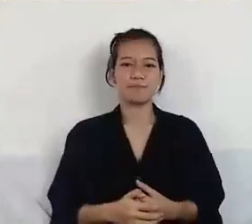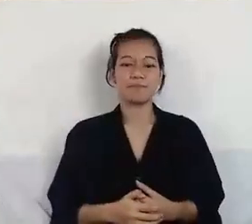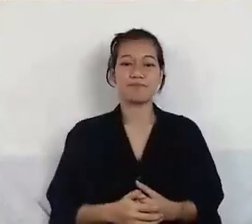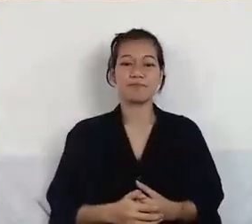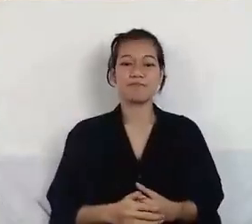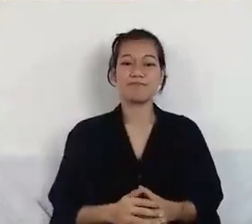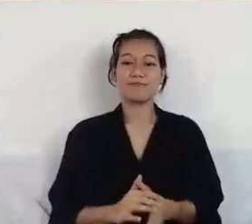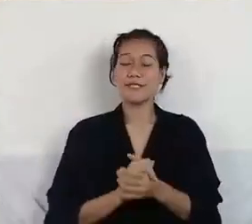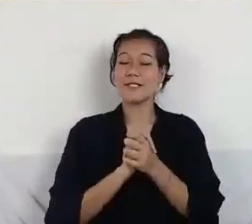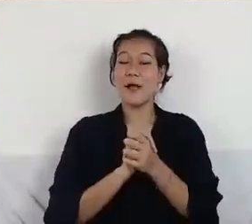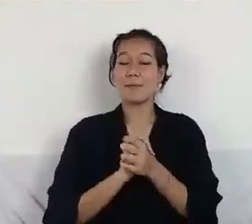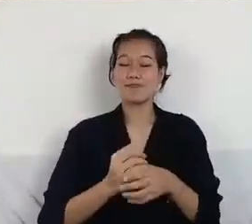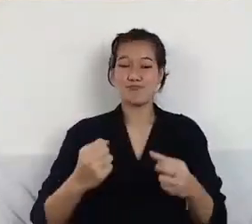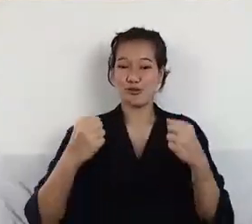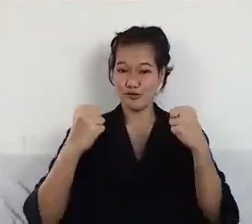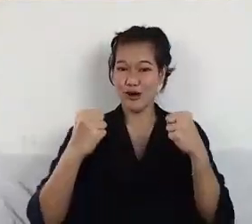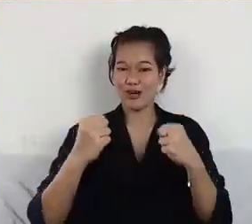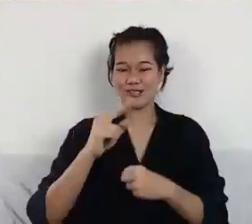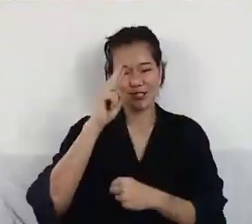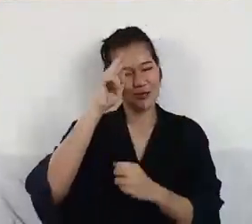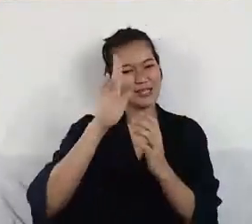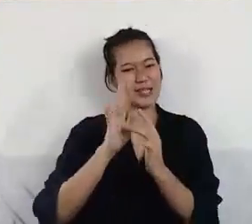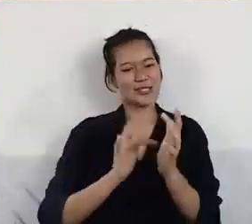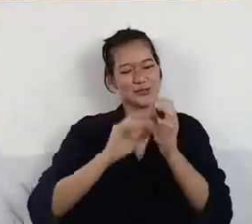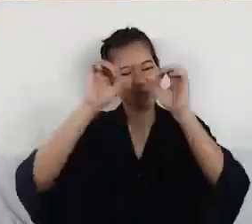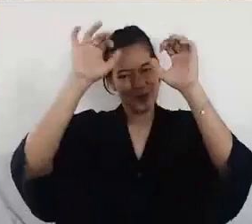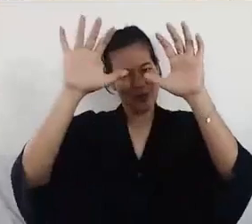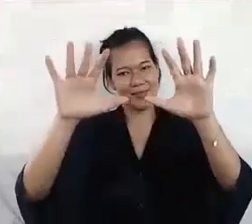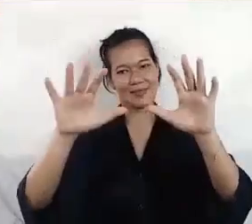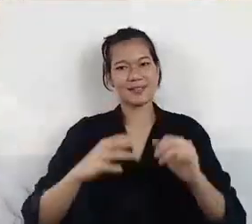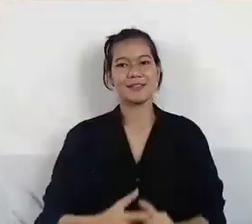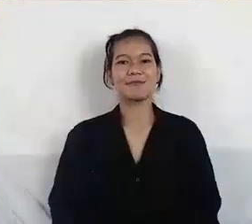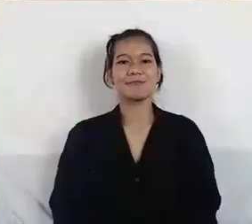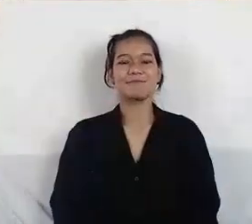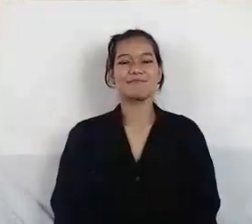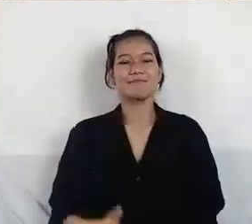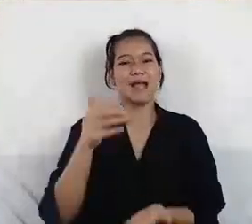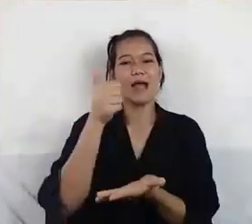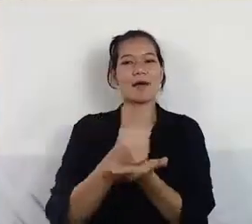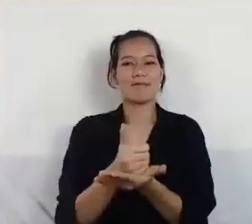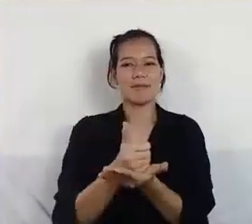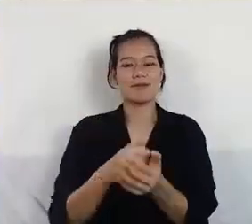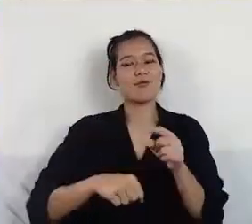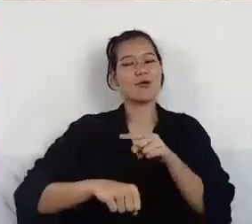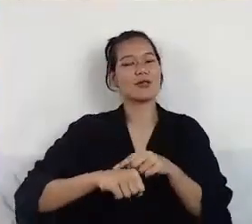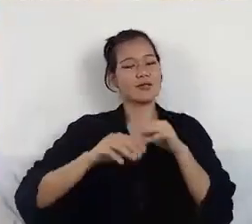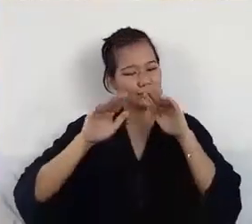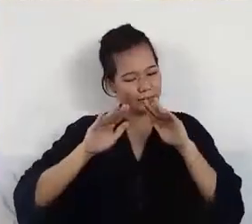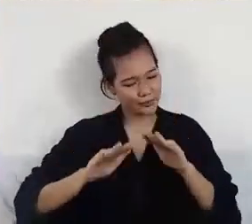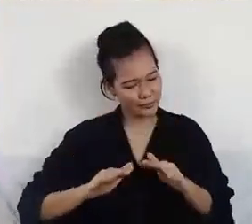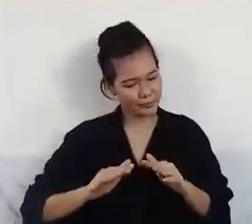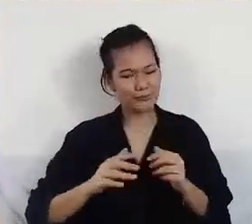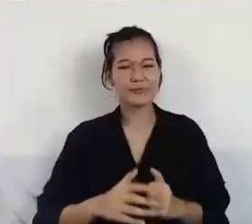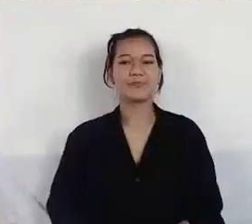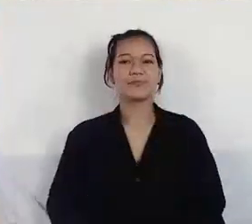Selamat berjuang, saudaraku. Tuhan Yesus memberkati. Amin. Saat teduh bagi kita.